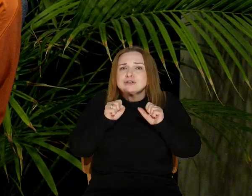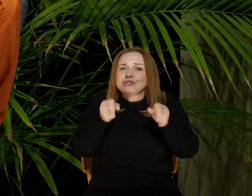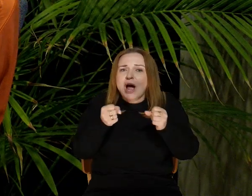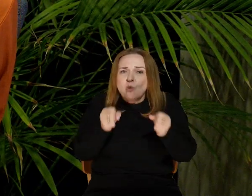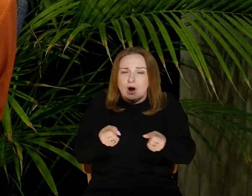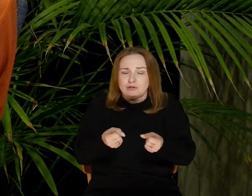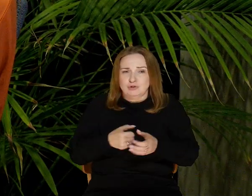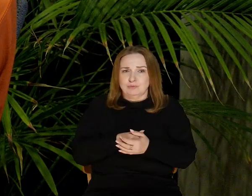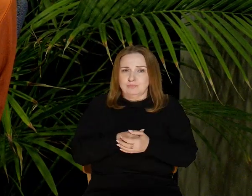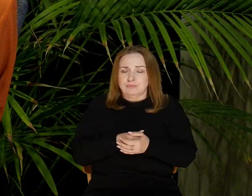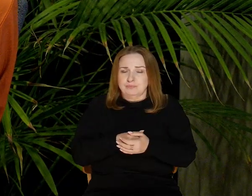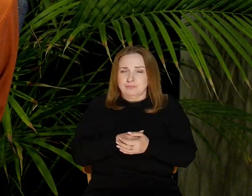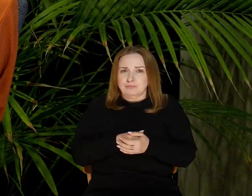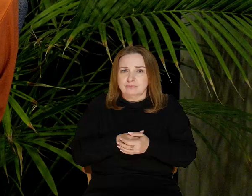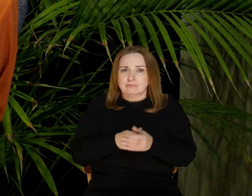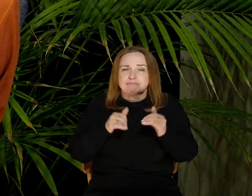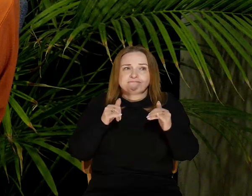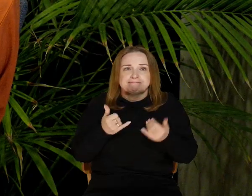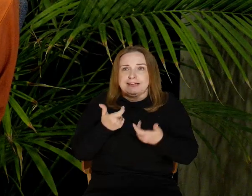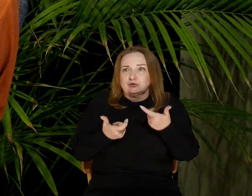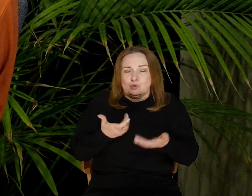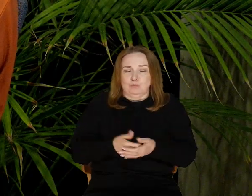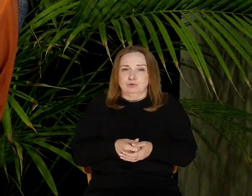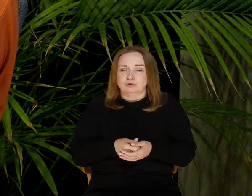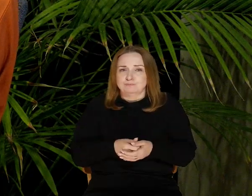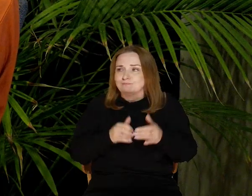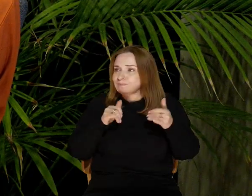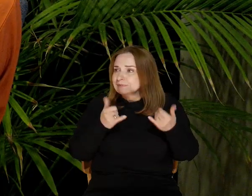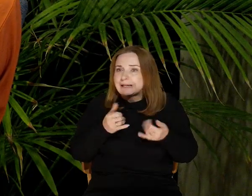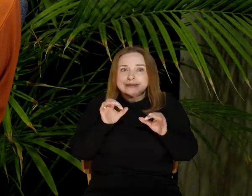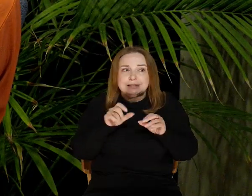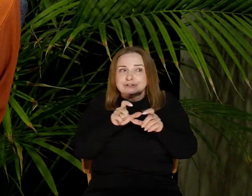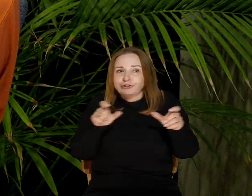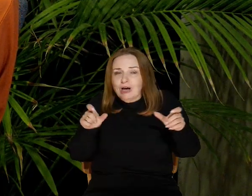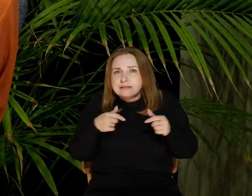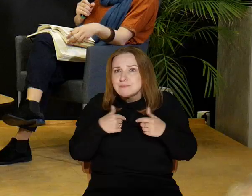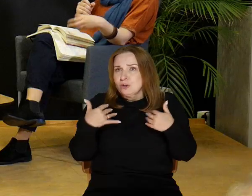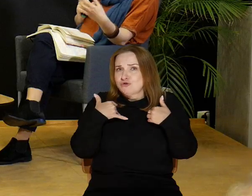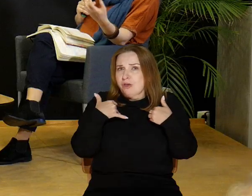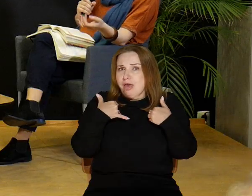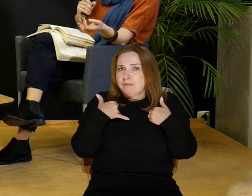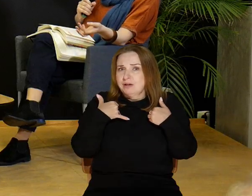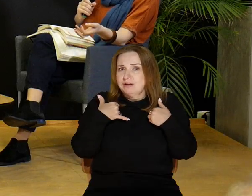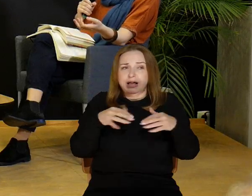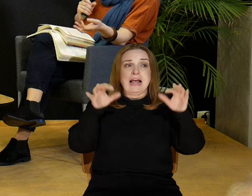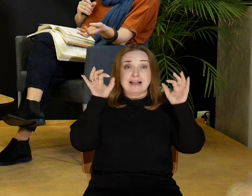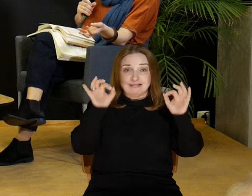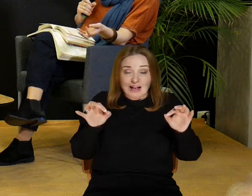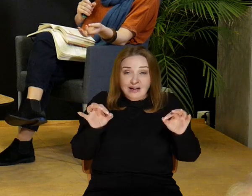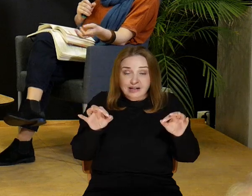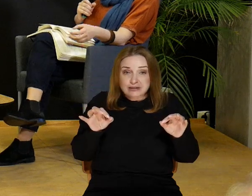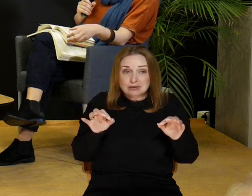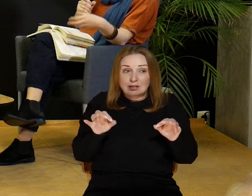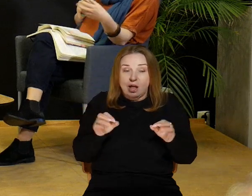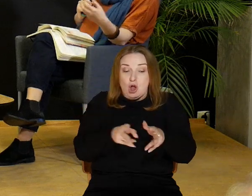ale jak do tego podejść, jak to rozumieć, w jakim czasie my tak naprawdę dzisiaj żyjemy? Czy jeszcze jesteśmy w tym